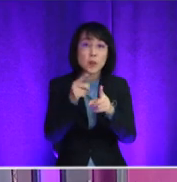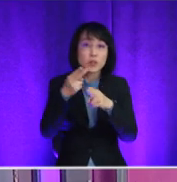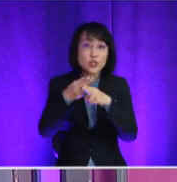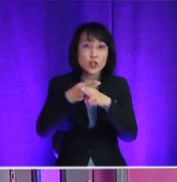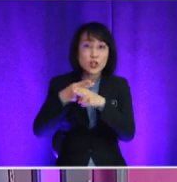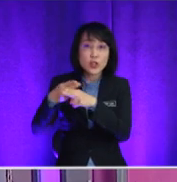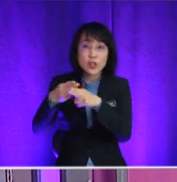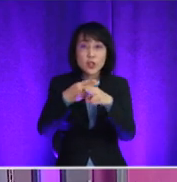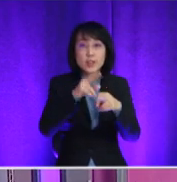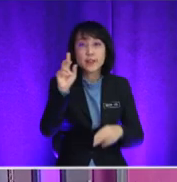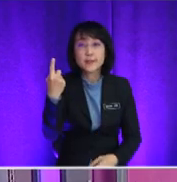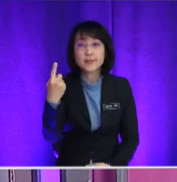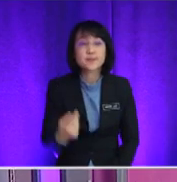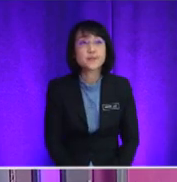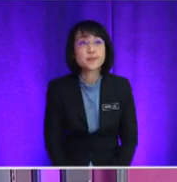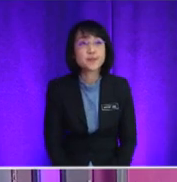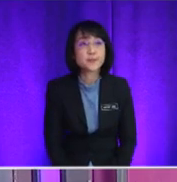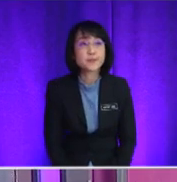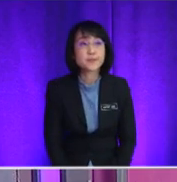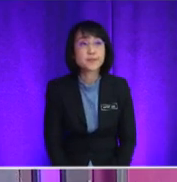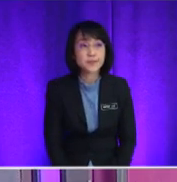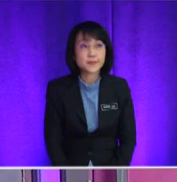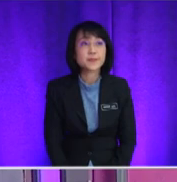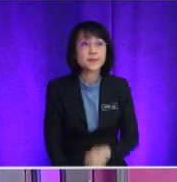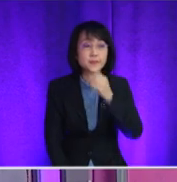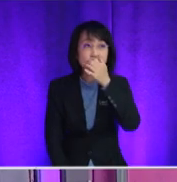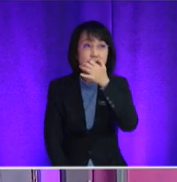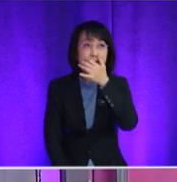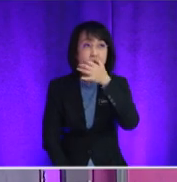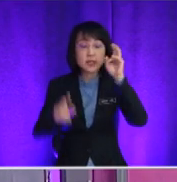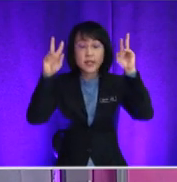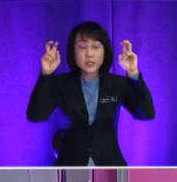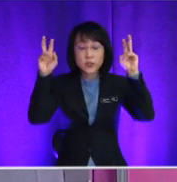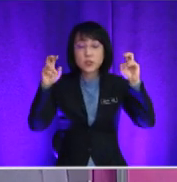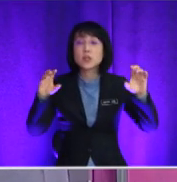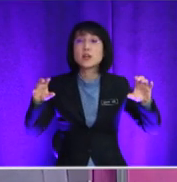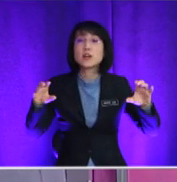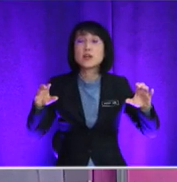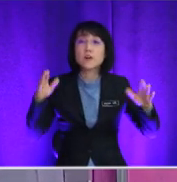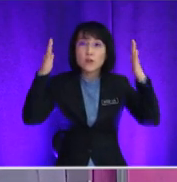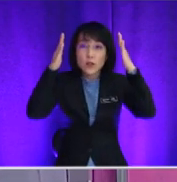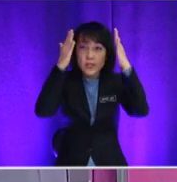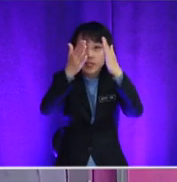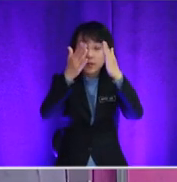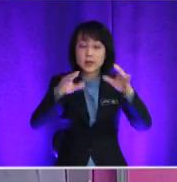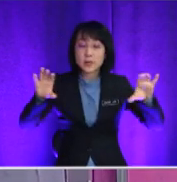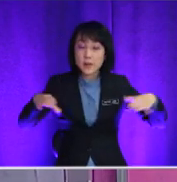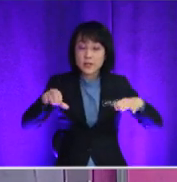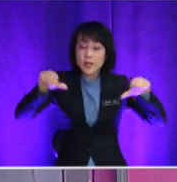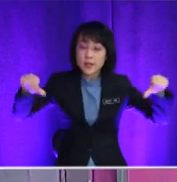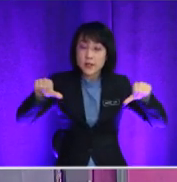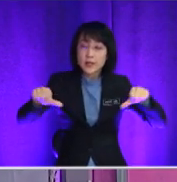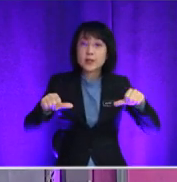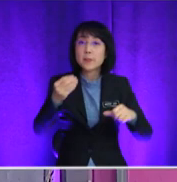lebih kepada menjurus kepada pengendali makanan maka amalan-amalan yang perlu mereka lakukan dan Apakah